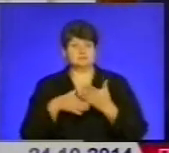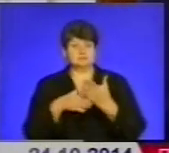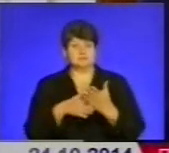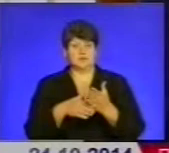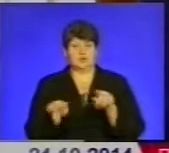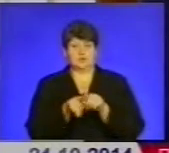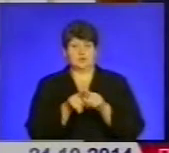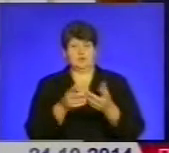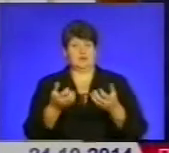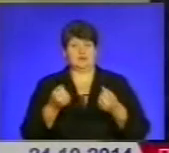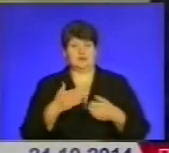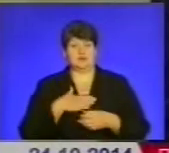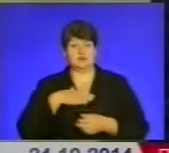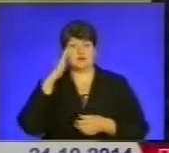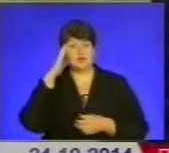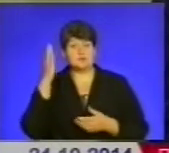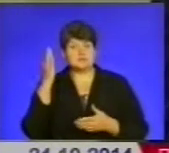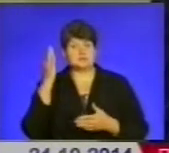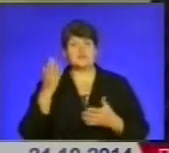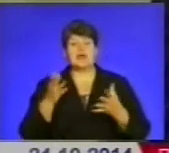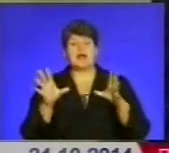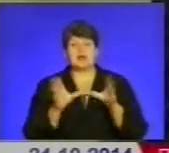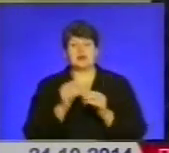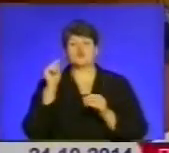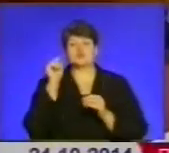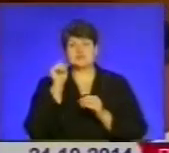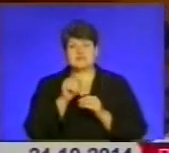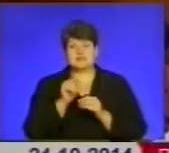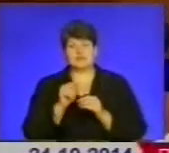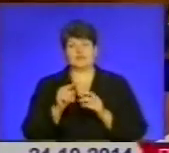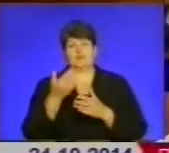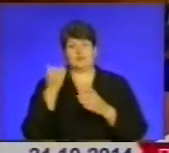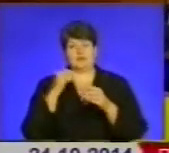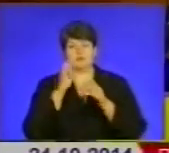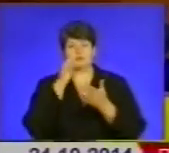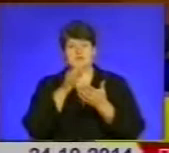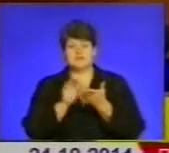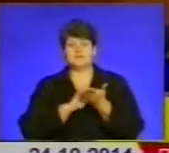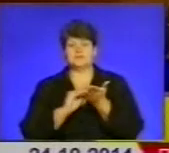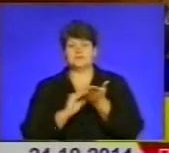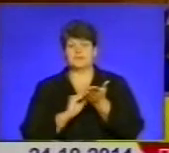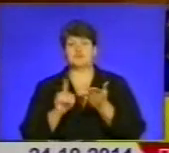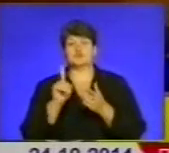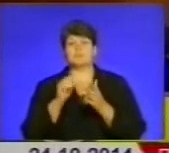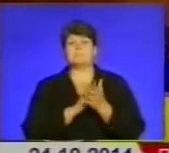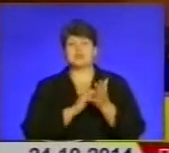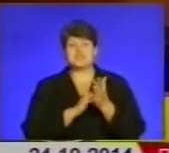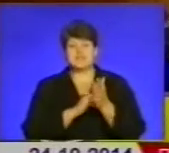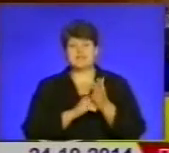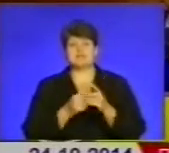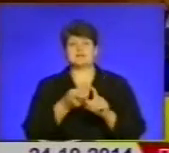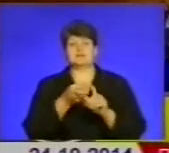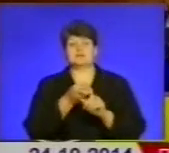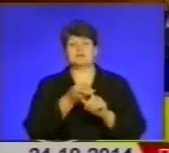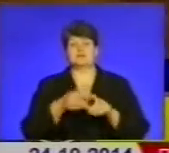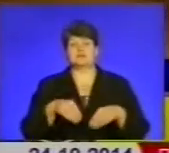само не отримали наші хлопці. Разом з тим, в попередньому звіті тимчасової слідчої комісії зазначено, що серед причин, які привели до трагедії